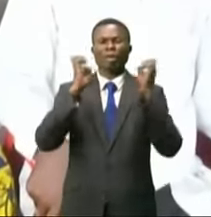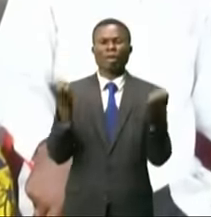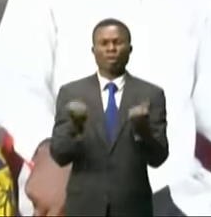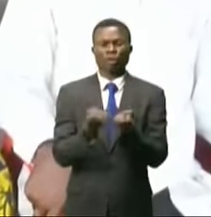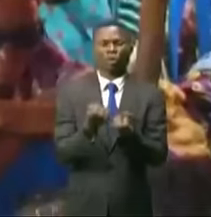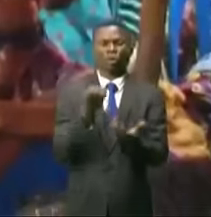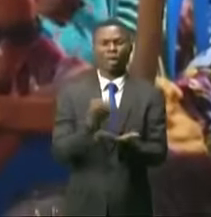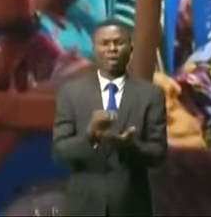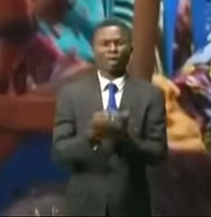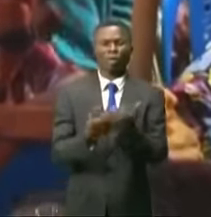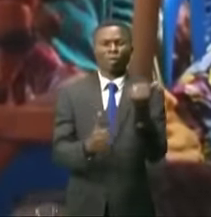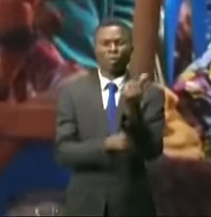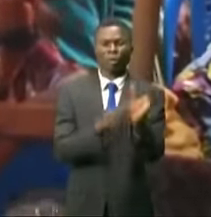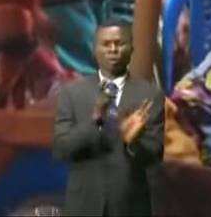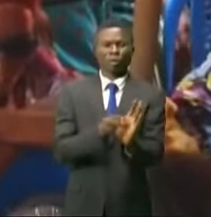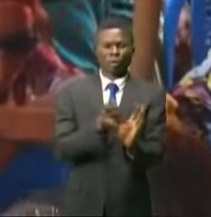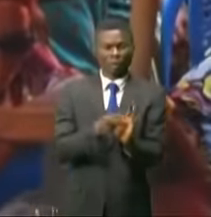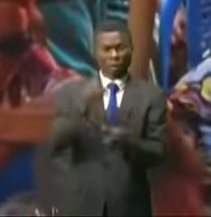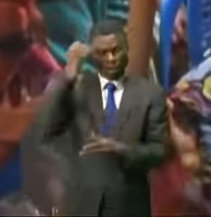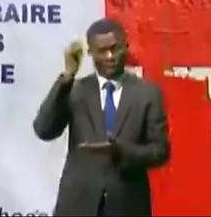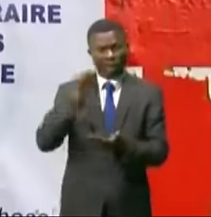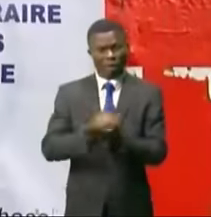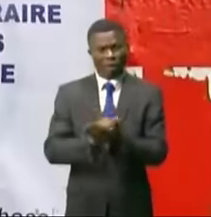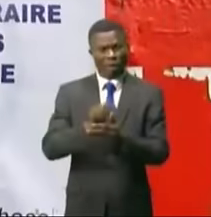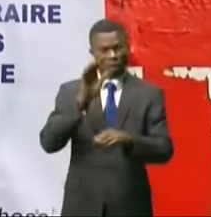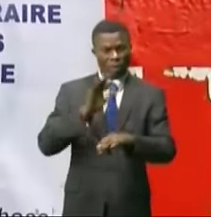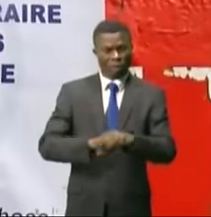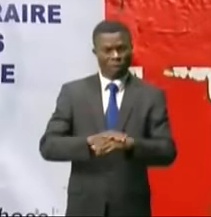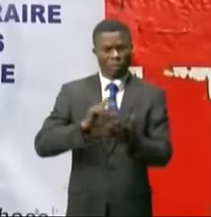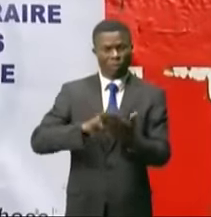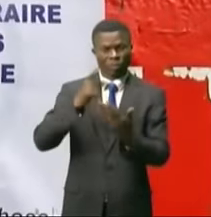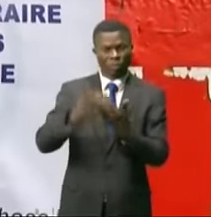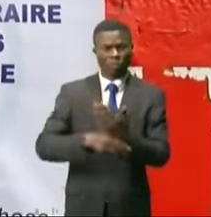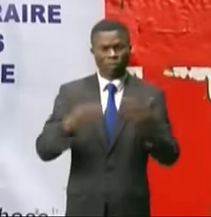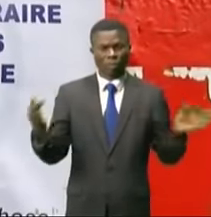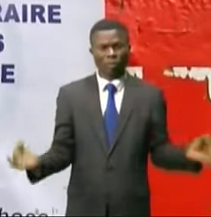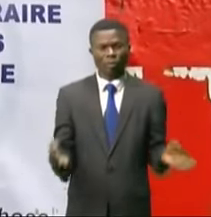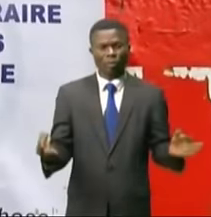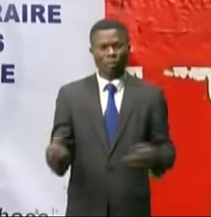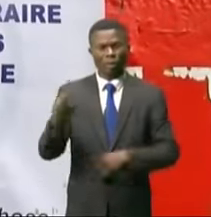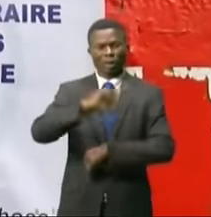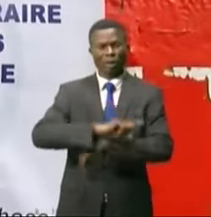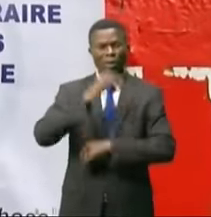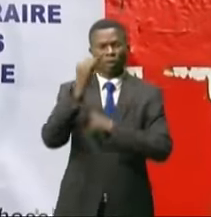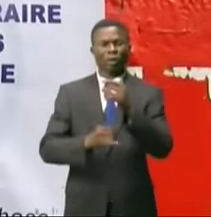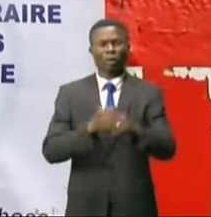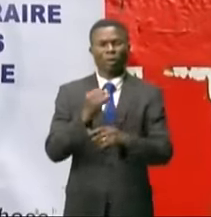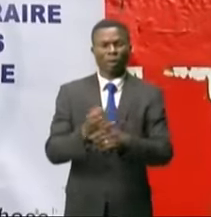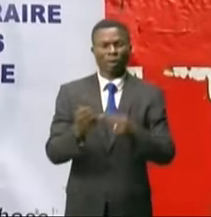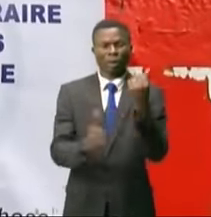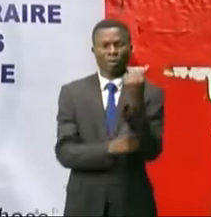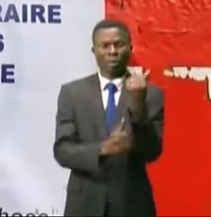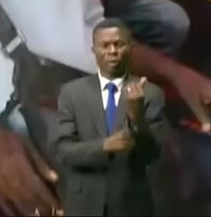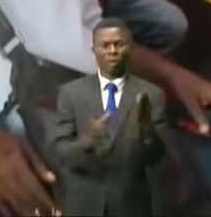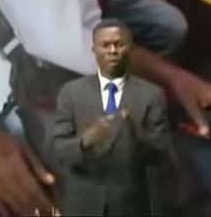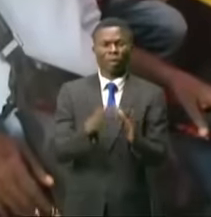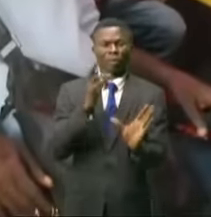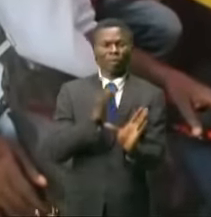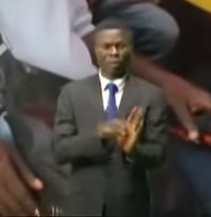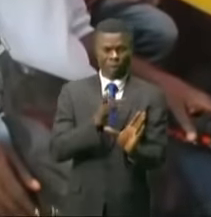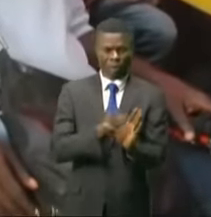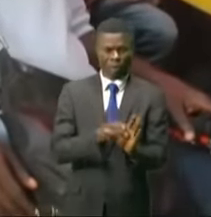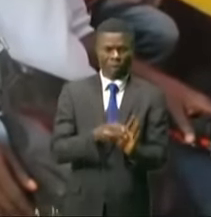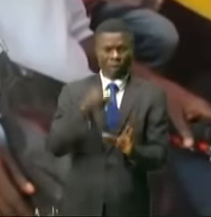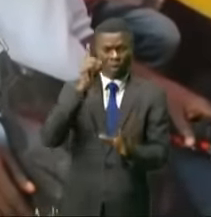des personnes. Cette initiative intervient dans le cadre de la célébration de la Journée internationale des personnes handicapées. Pour